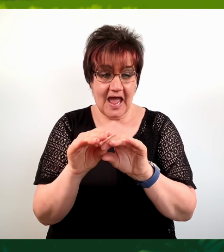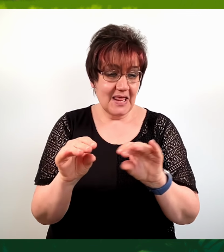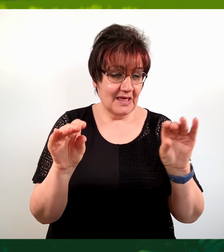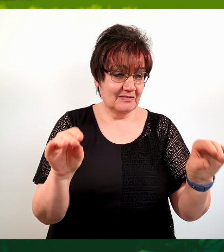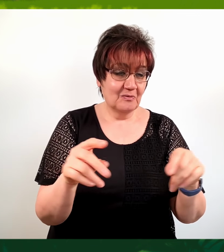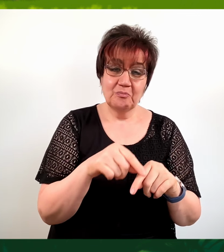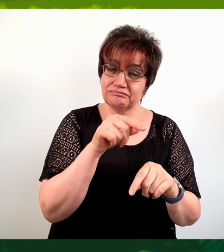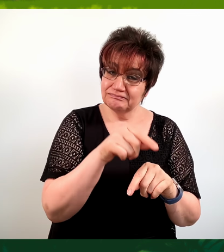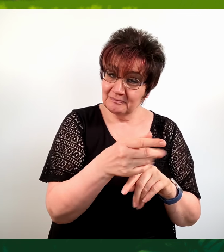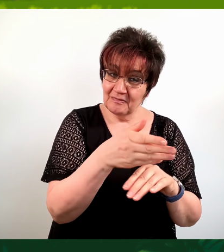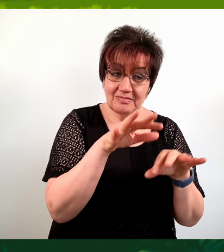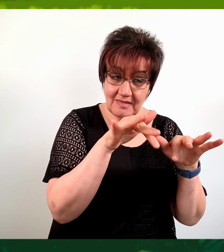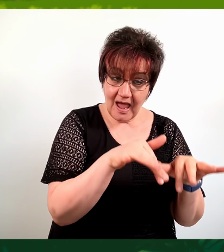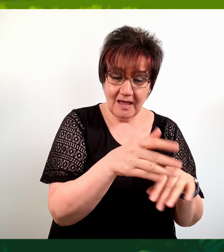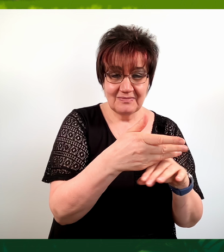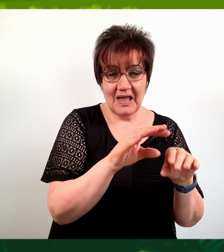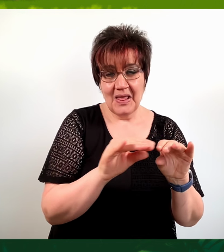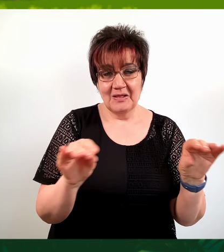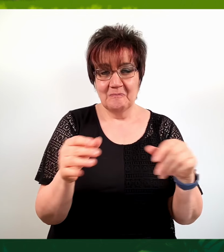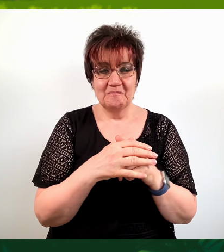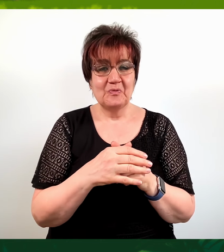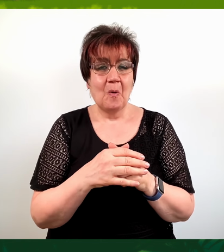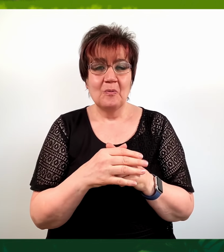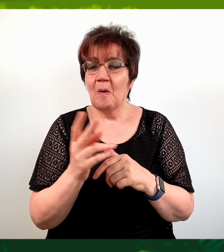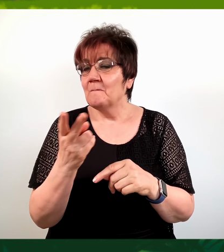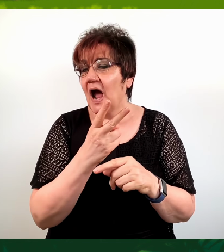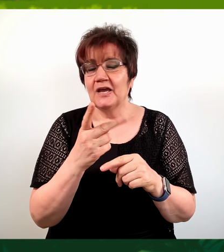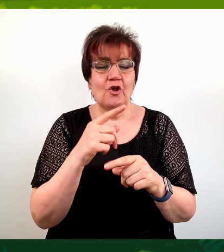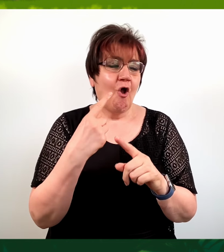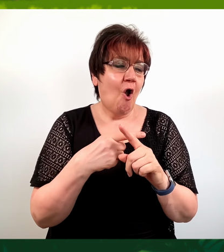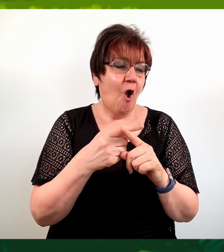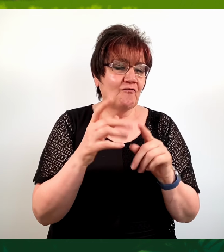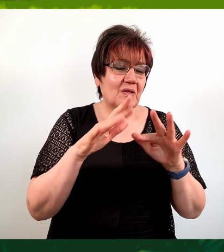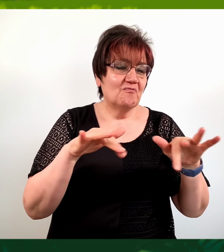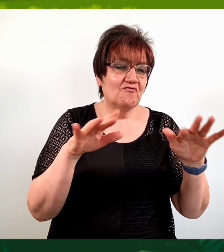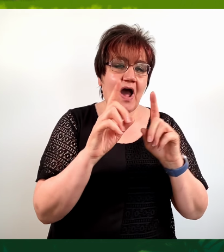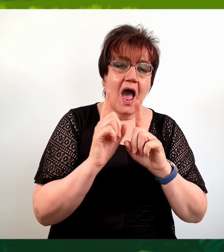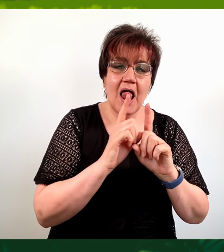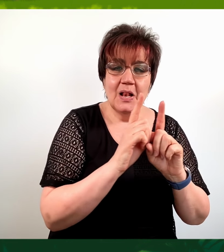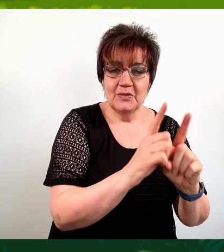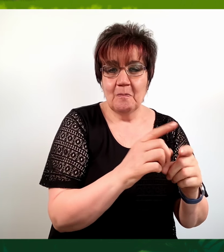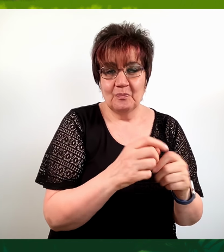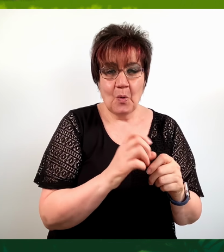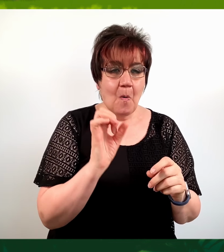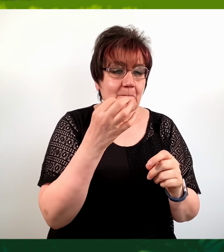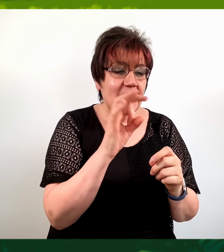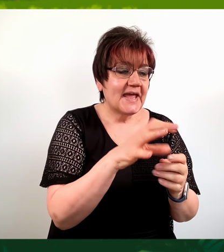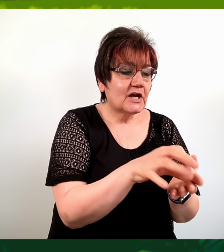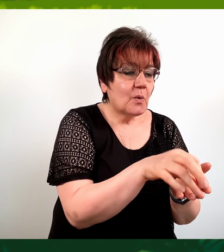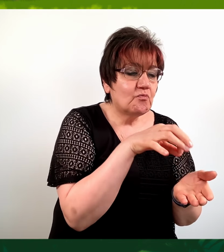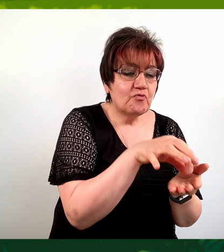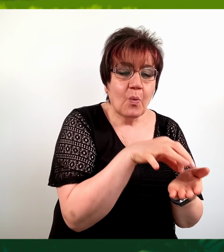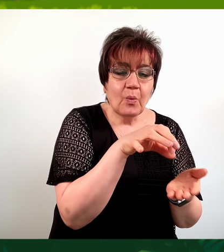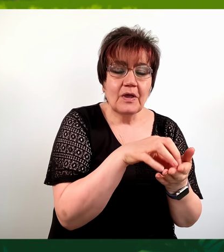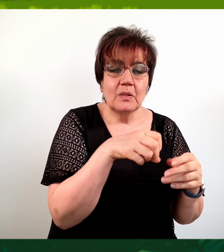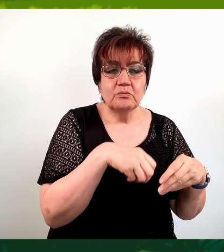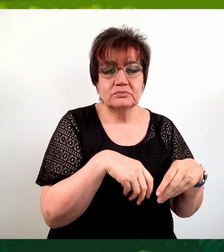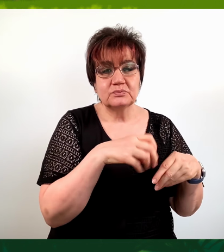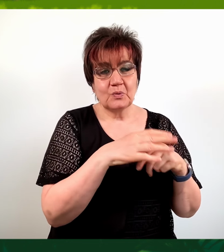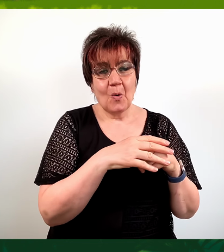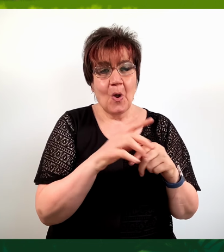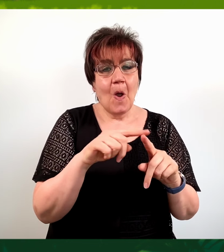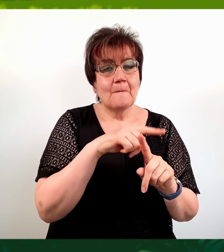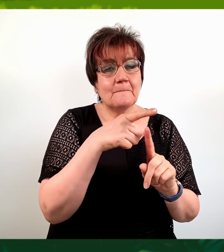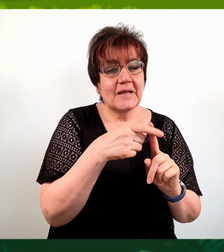gingen beide zusammen oft in den Wald, pflückten Beeren, sammelten Pilze, trugen Holz